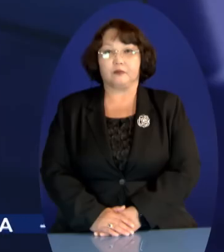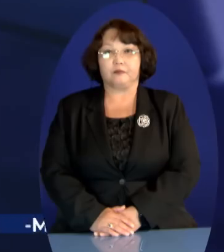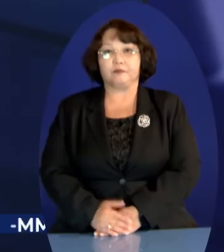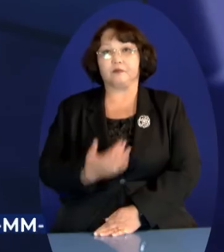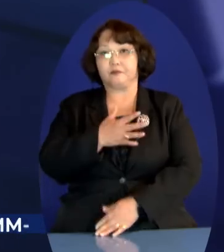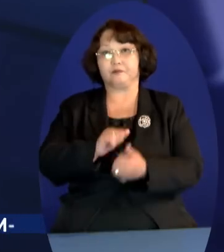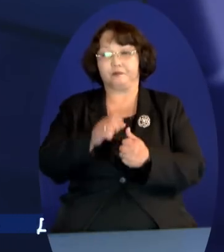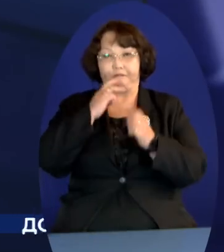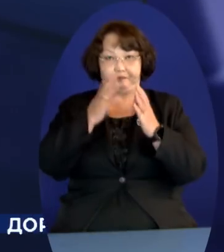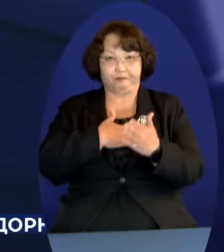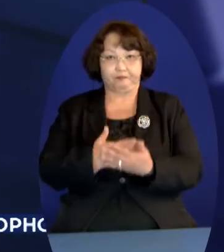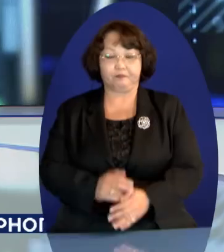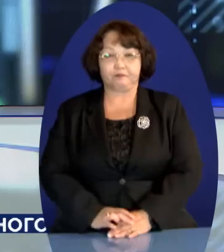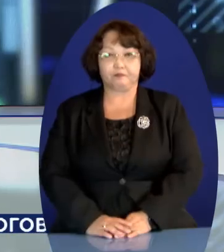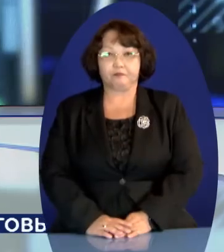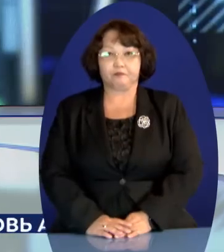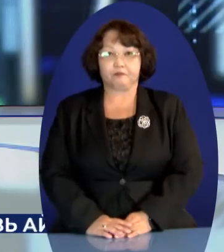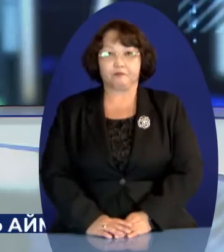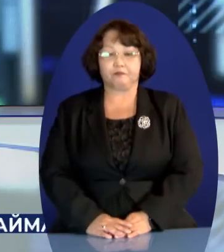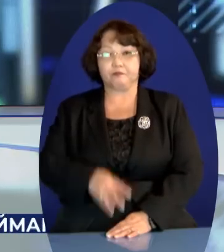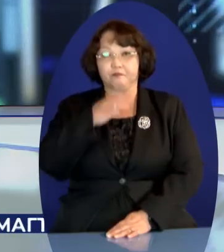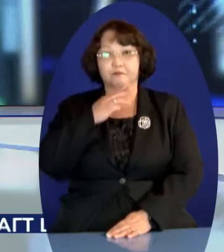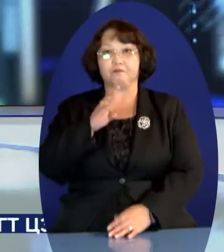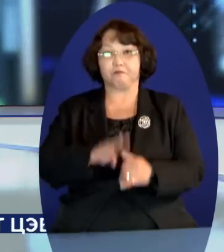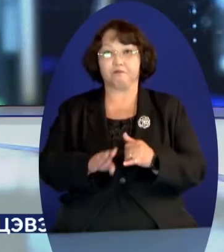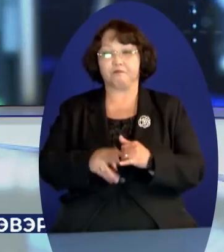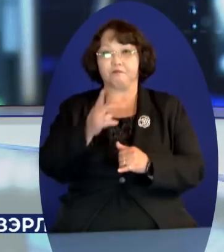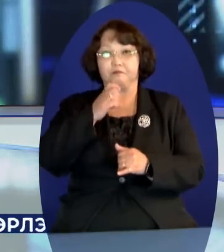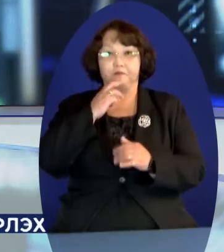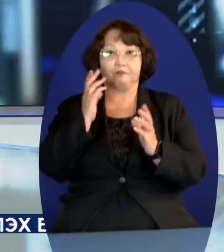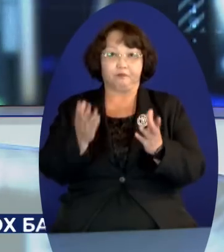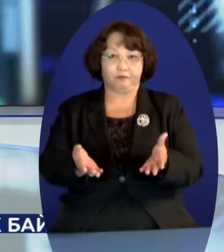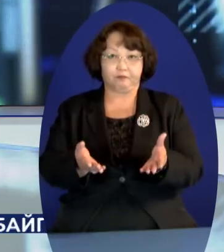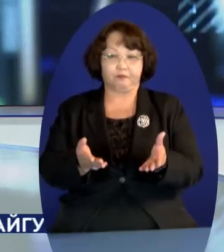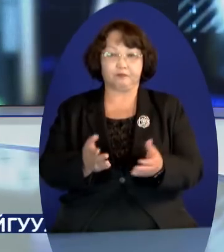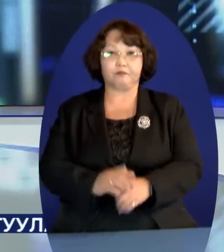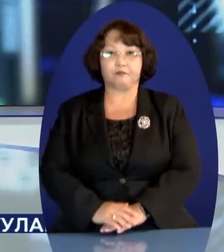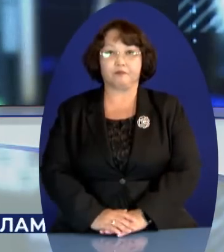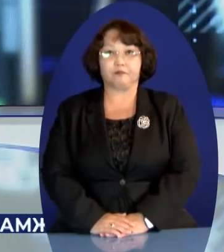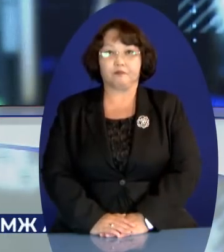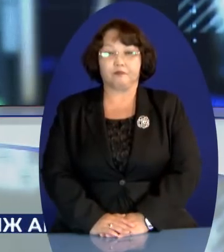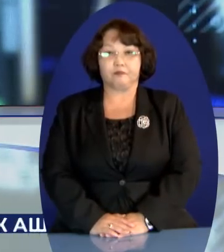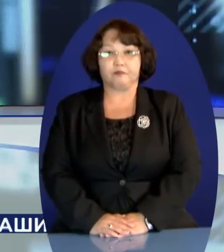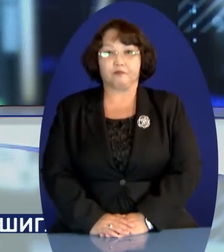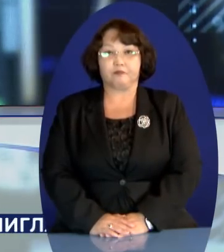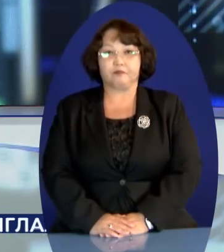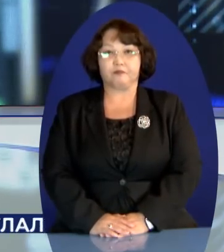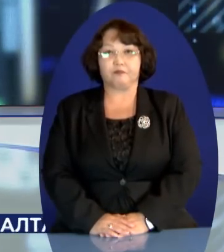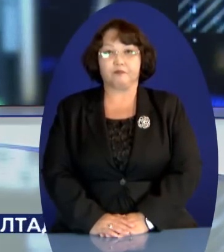Үзэгч та бүхэнд спортын мэдээ хүргэлээ. Хөтөлбөрийн төгсгөл нийт нутгийн цагаараа мэдээллийг ариун заяа та бүхэн танилцуулахад бэлэн болсон